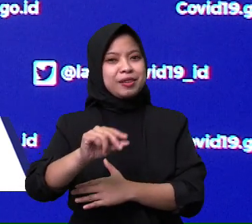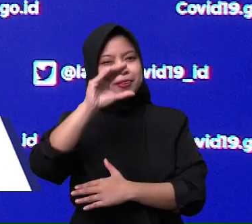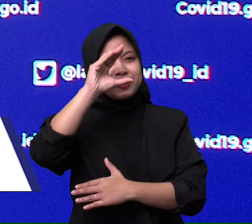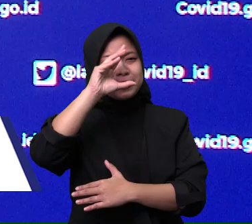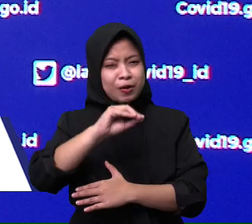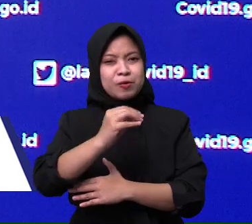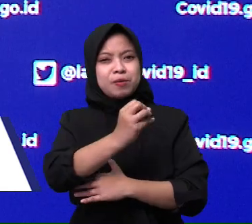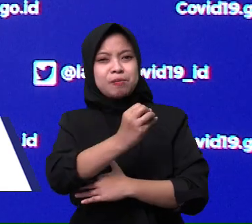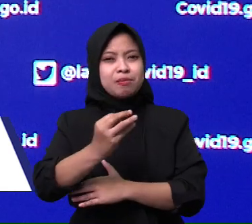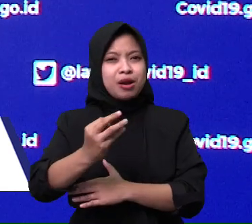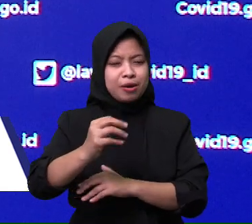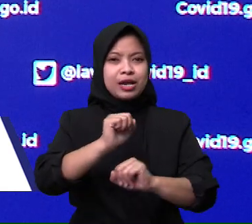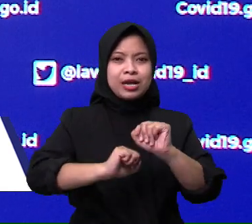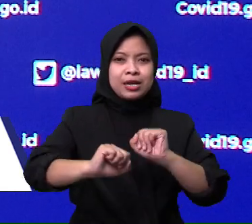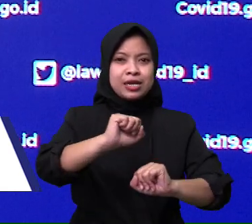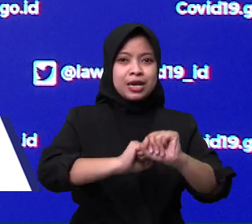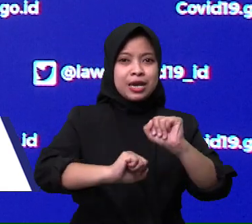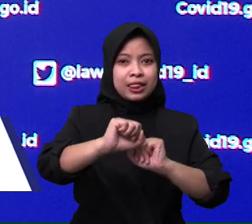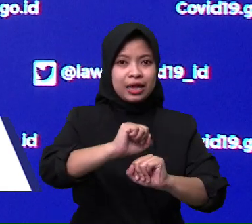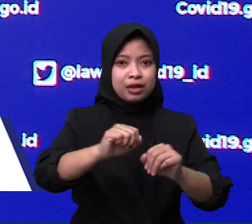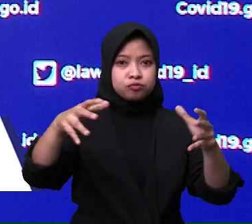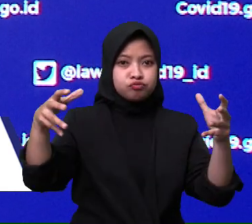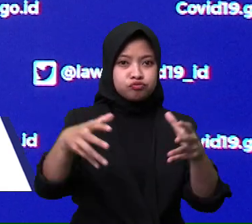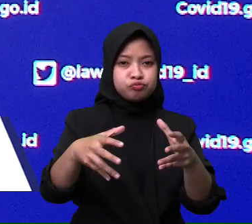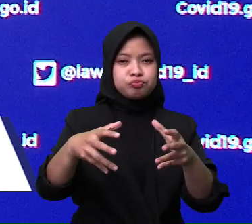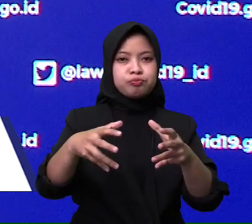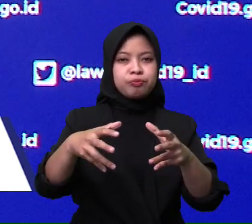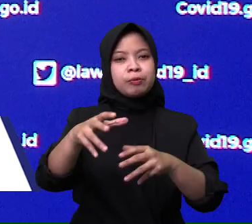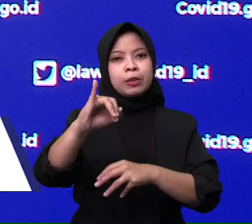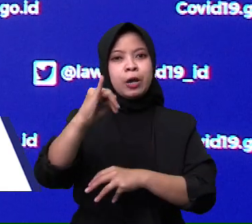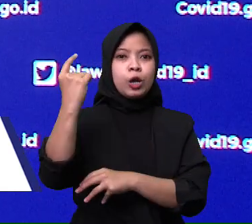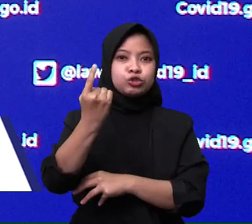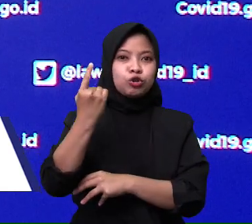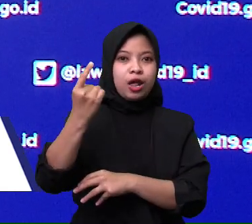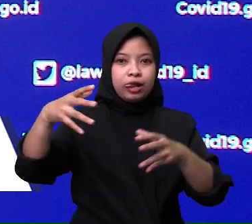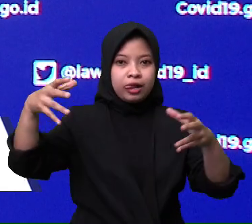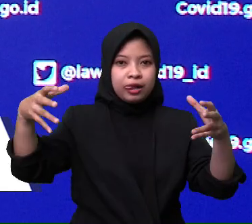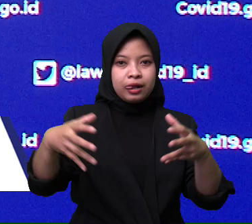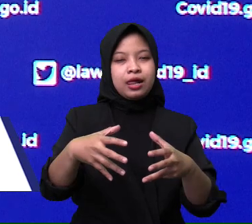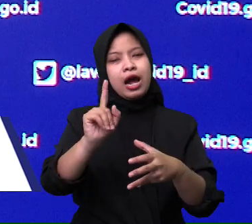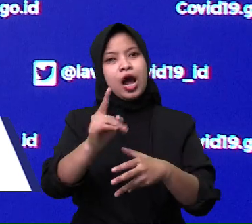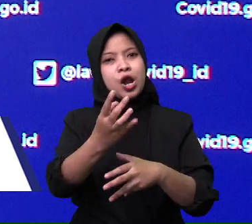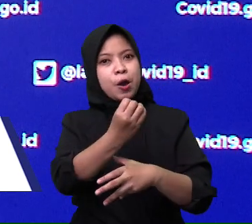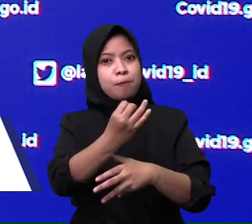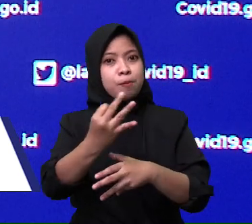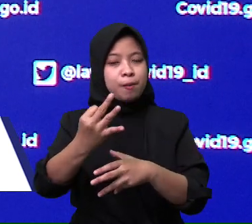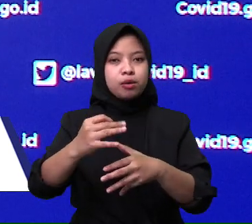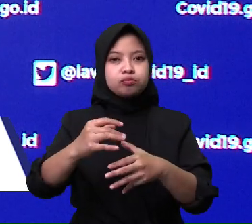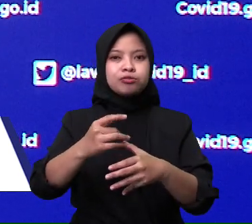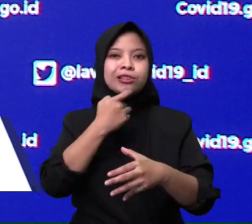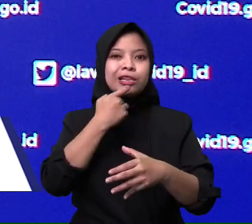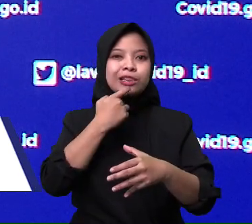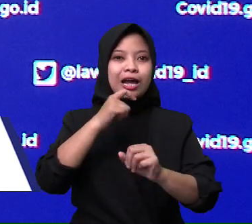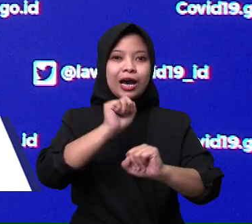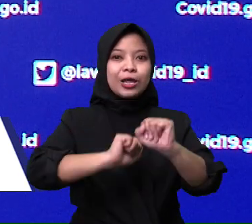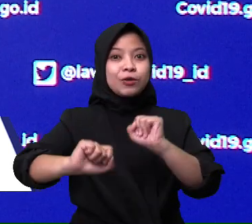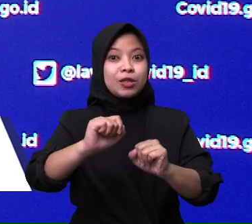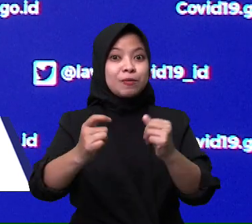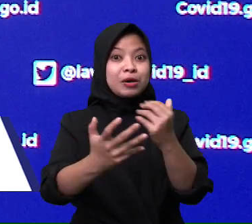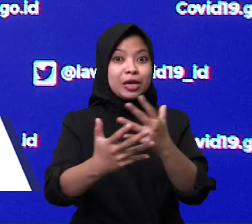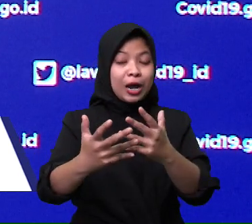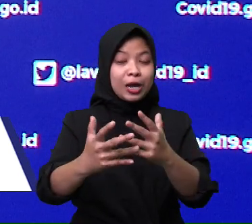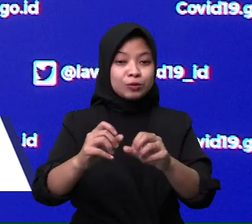banyak menyelenggarakan kegiatan berskala internasional yang turut berkontribusi dalam peningkatan mobilitas dan